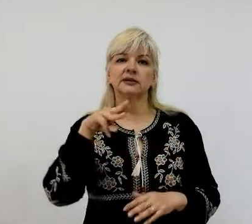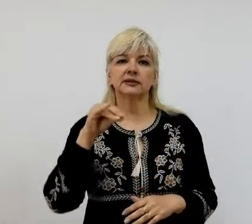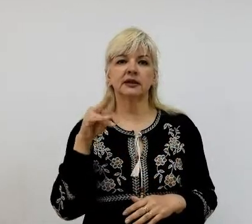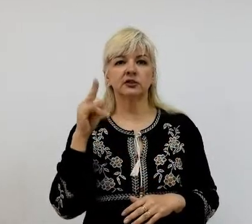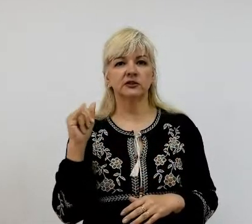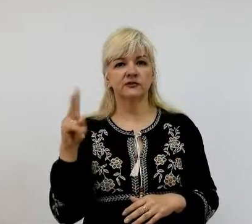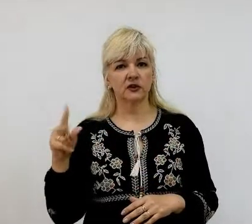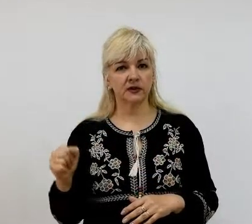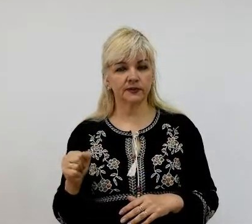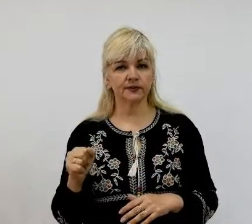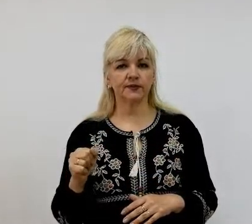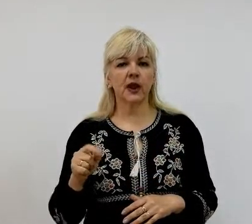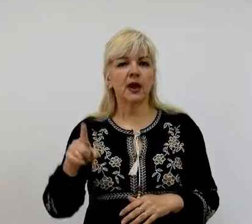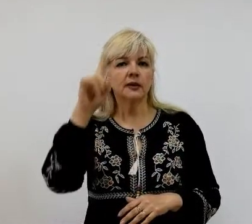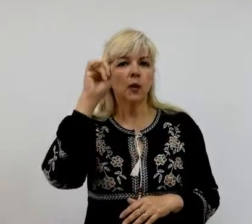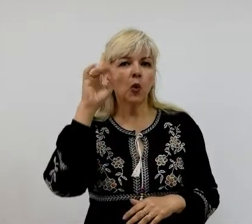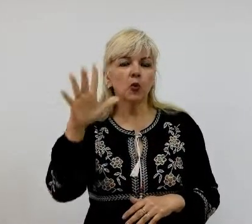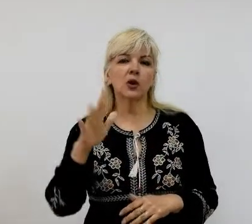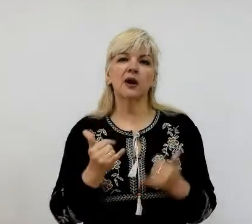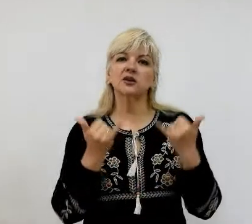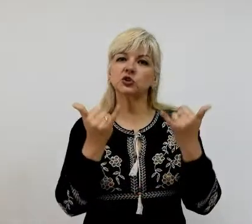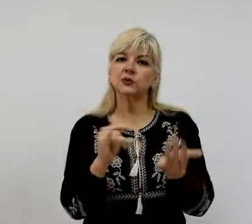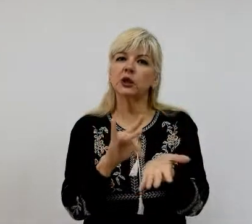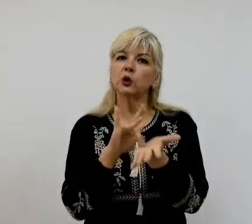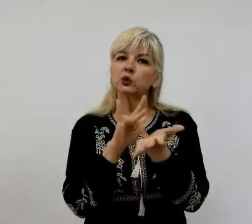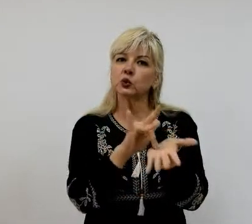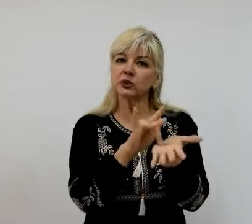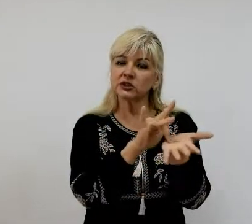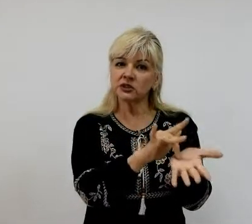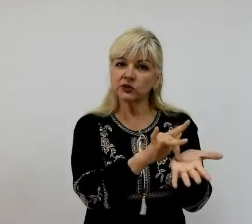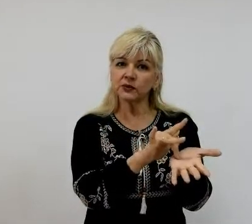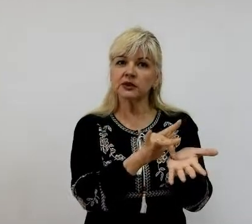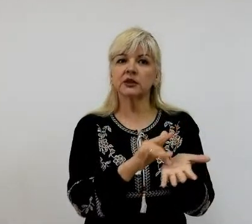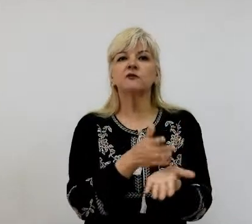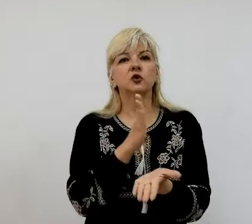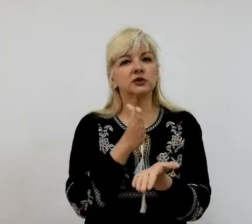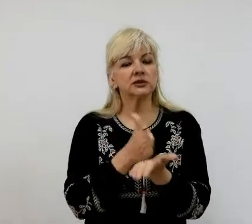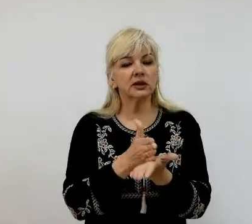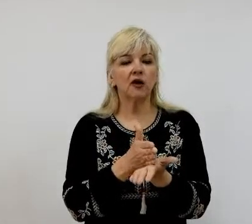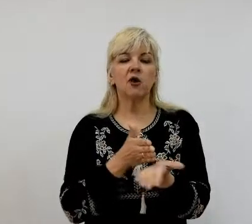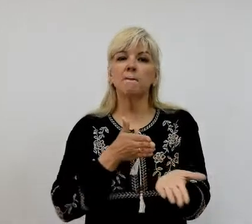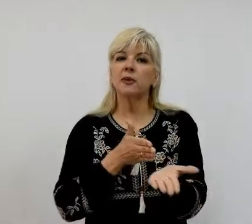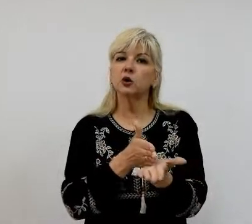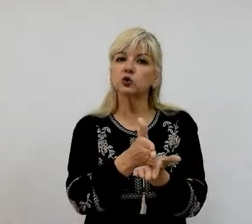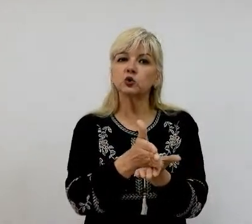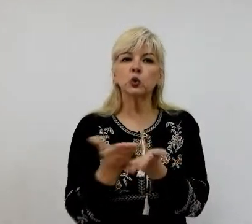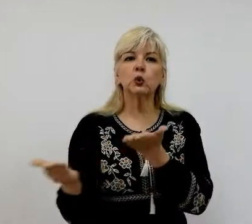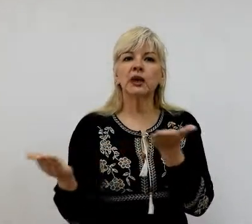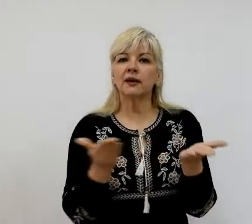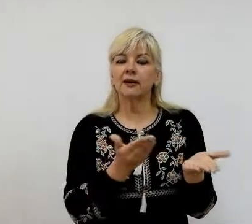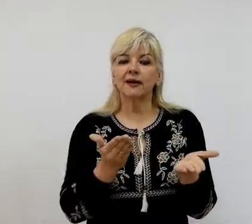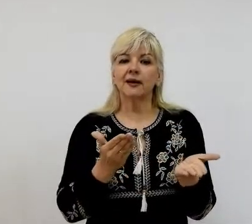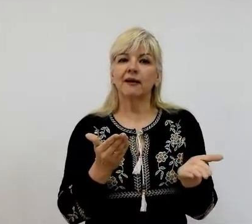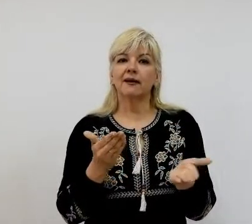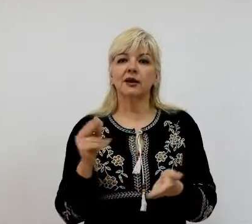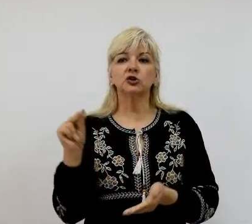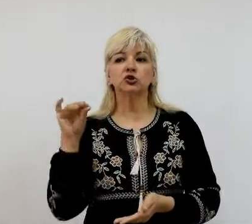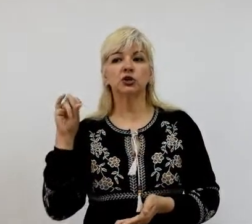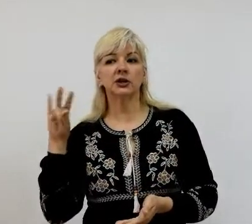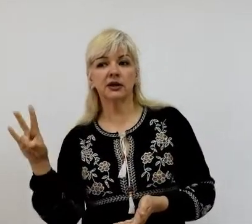періоду української козацької держави XVII століття. На терасі Замкової гори, праворуч від